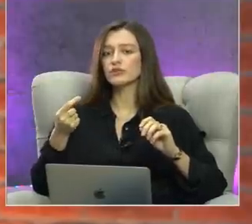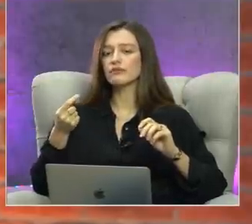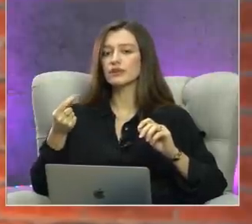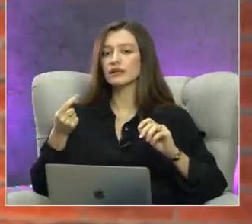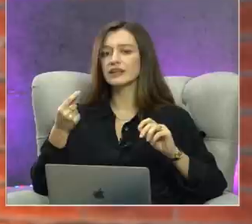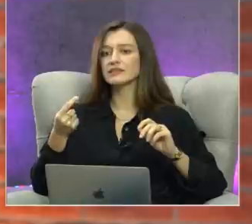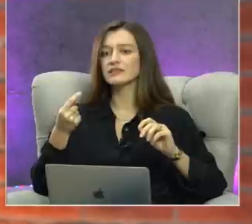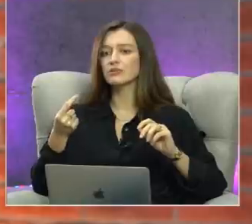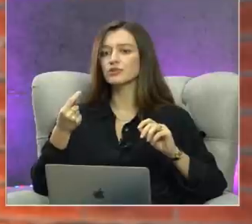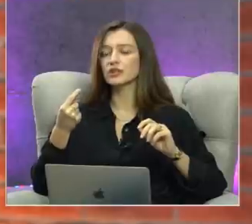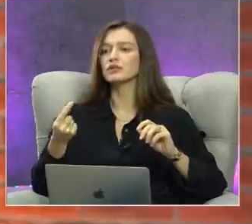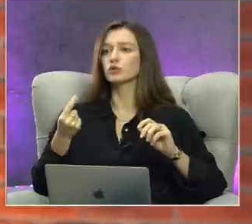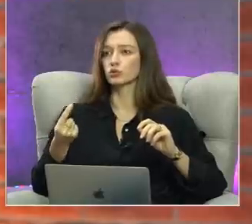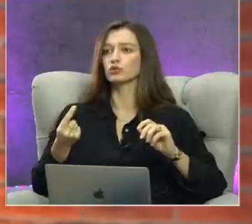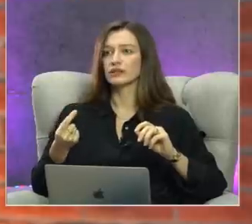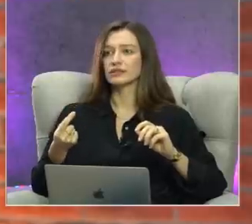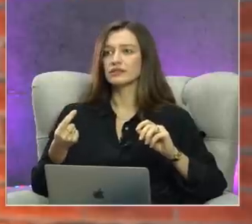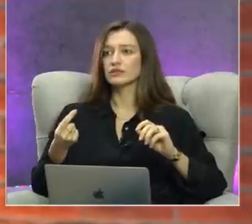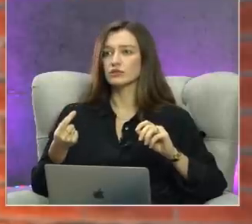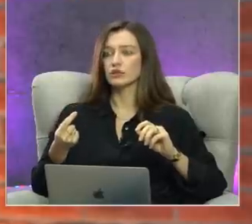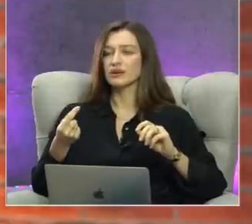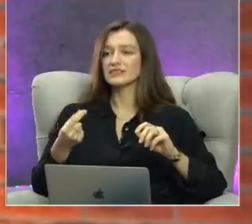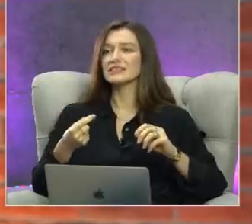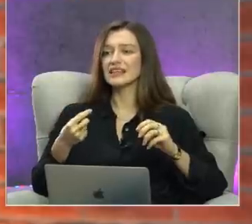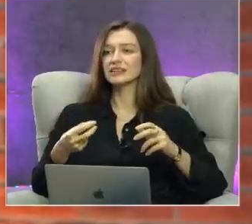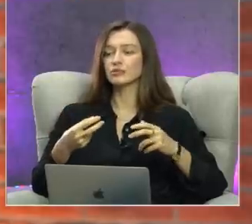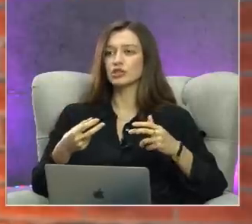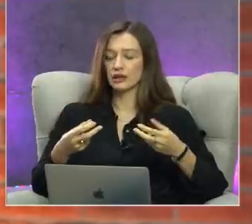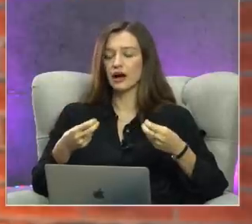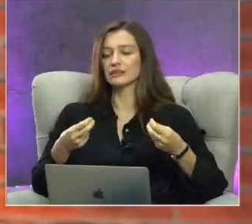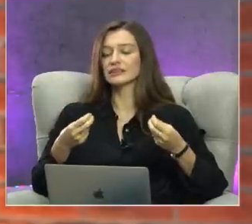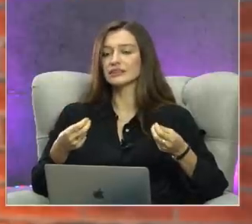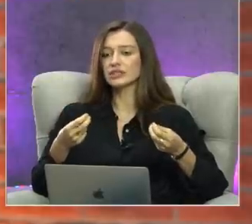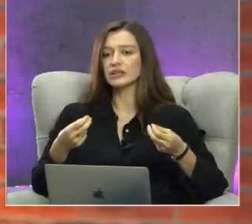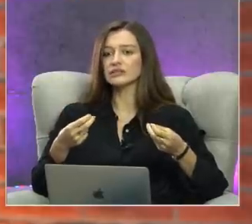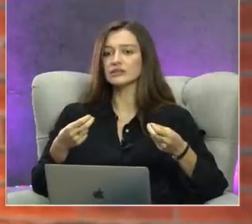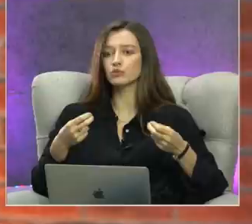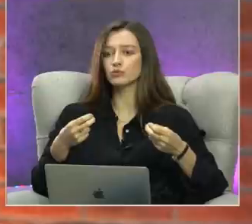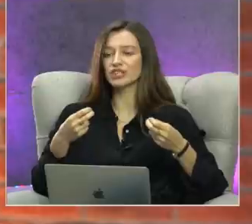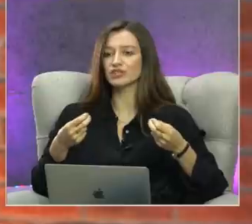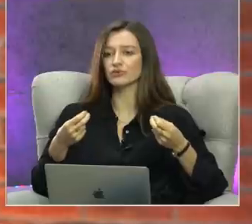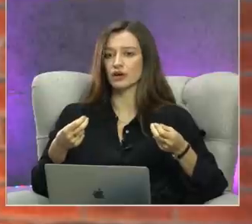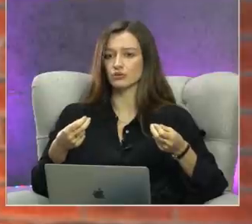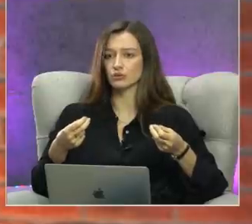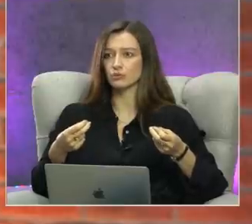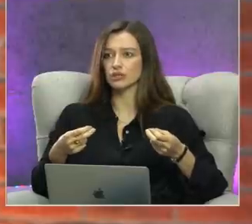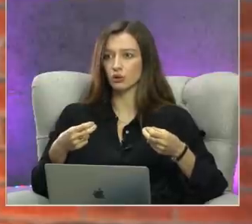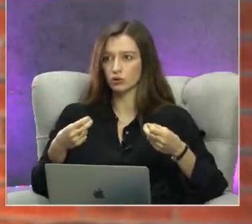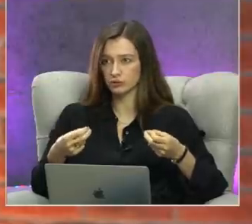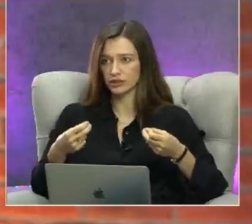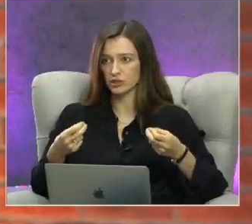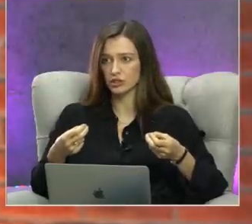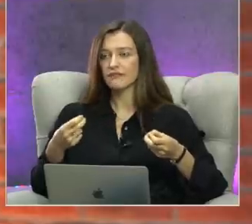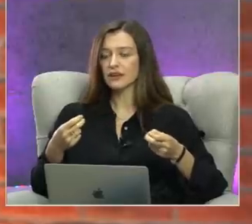sorulara cevap verenler sizden bir şey alıyordur dediniz ya hocam. Aslında sizden de bir şey aldıkları şey aslında büyük bir keşif arzusu, bir